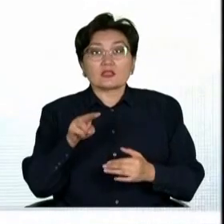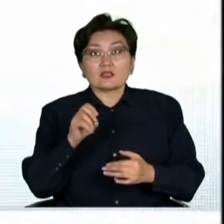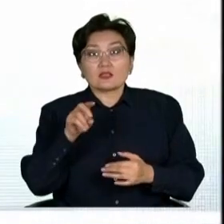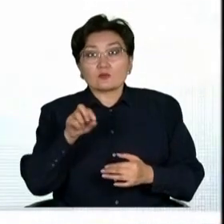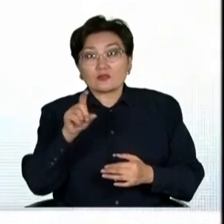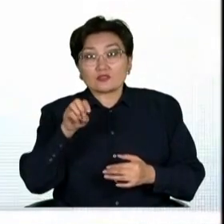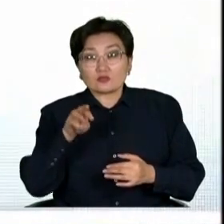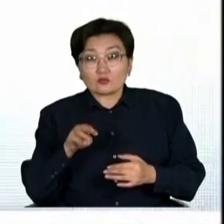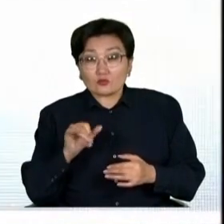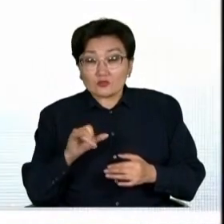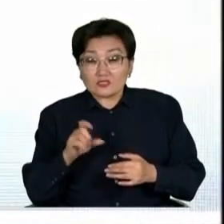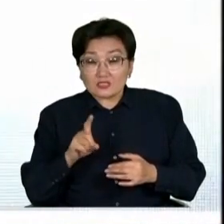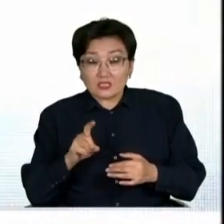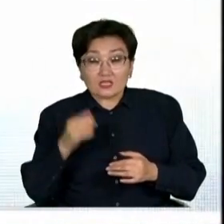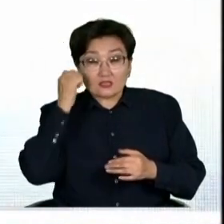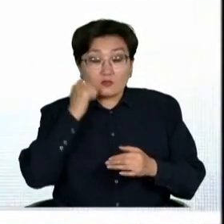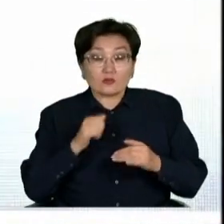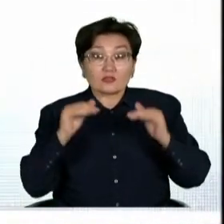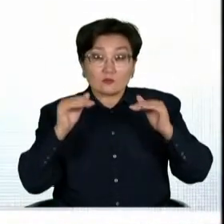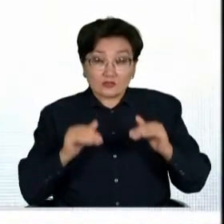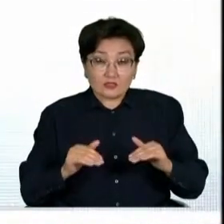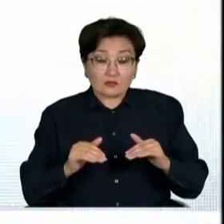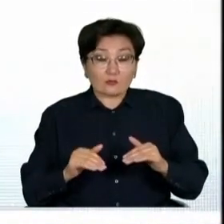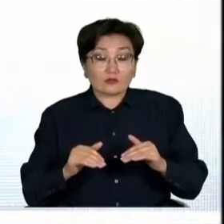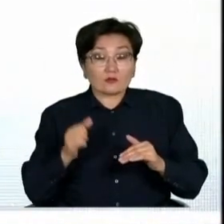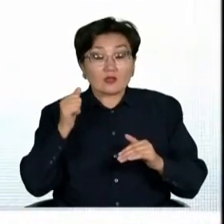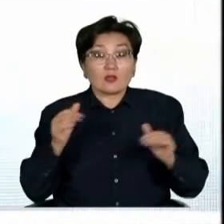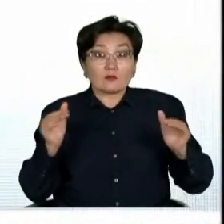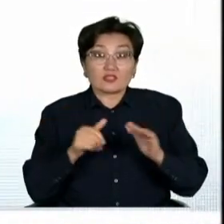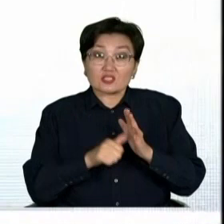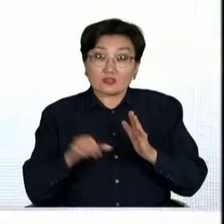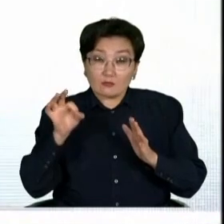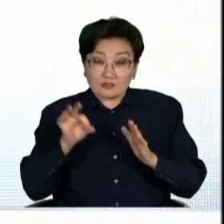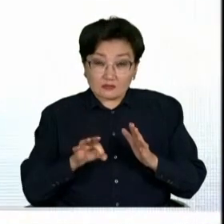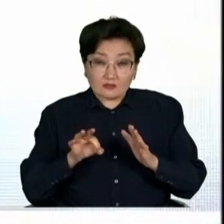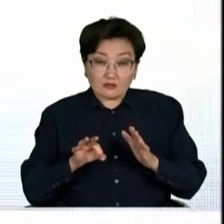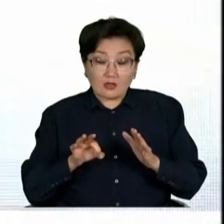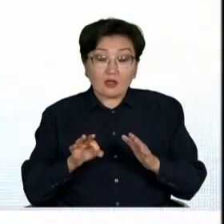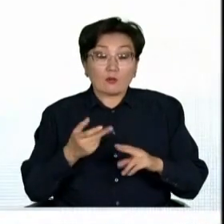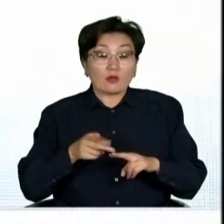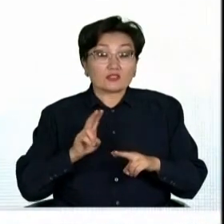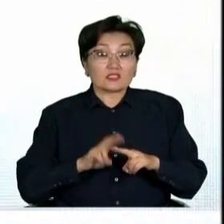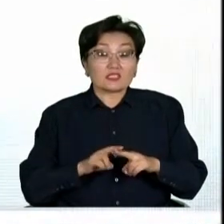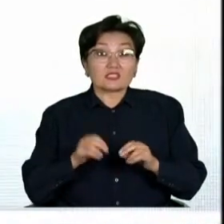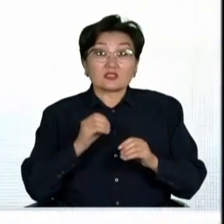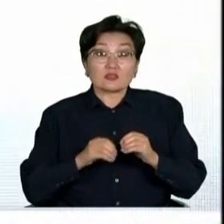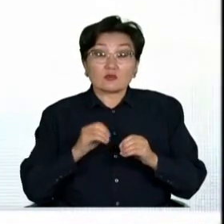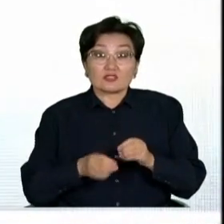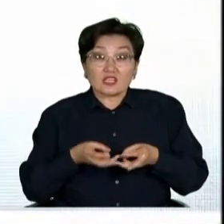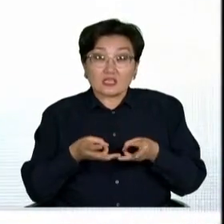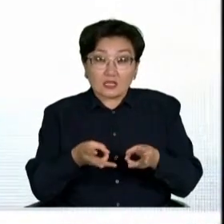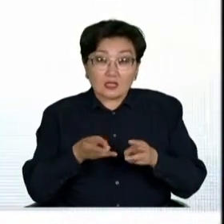износ снизился достаточно сильно. Сейчас износ, насколько я знаю, там меньше 60%. Поэтому из 10 котлов у